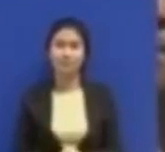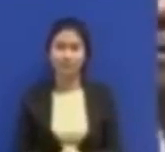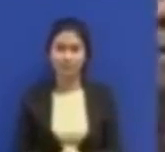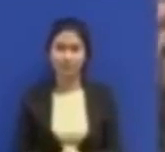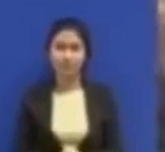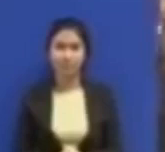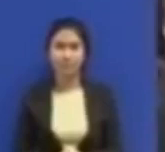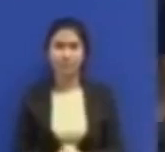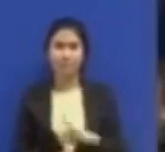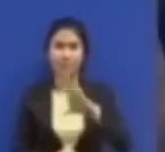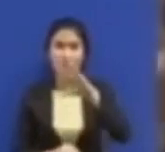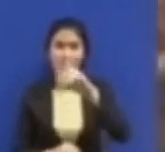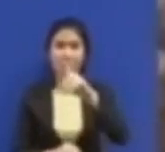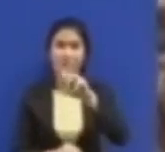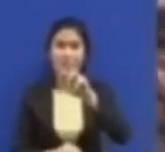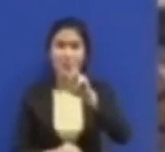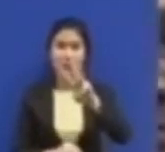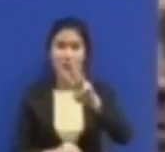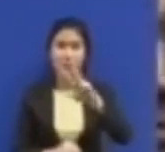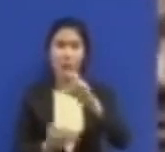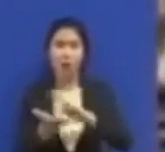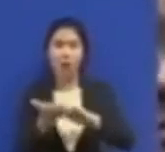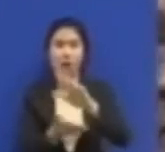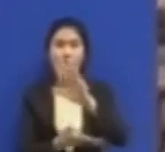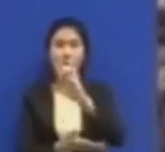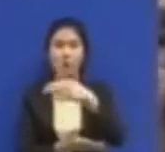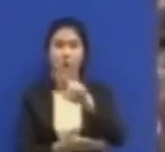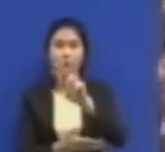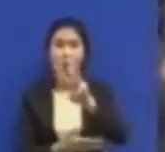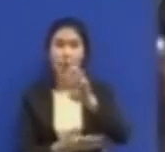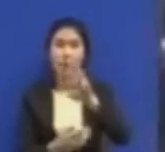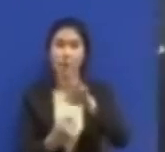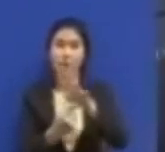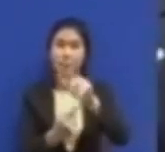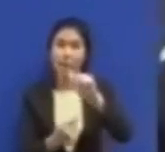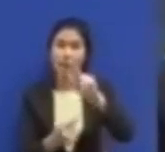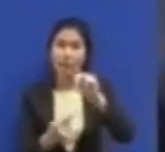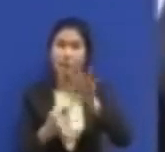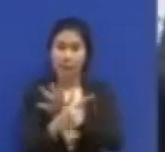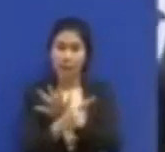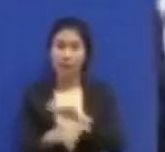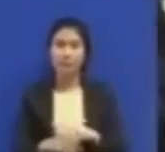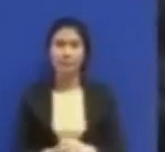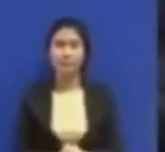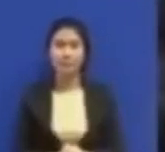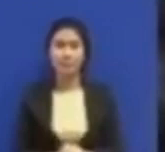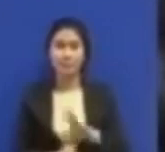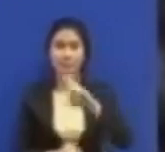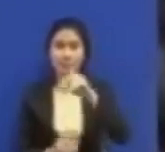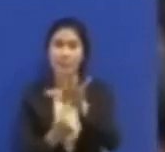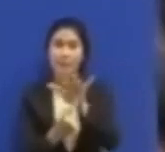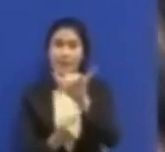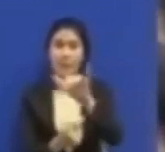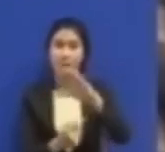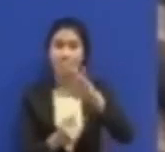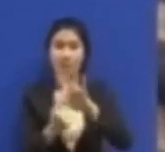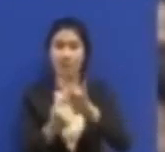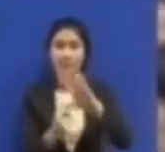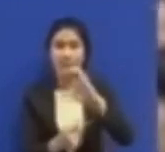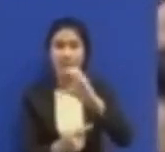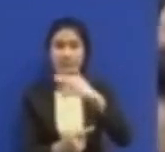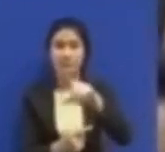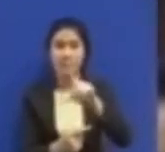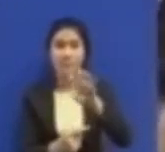ชวีนางชวีรัตน์เกษตรสุนทร29พลเอกฉัตรเฉลิมเฉลิมสุข